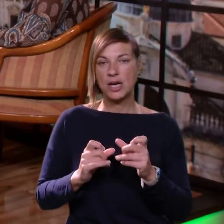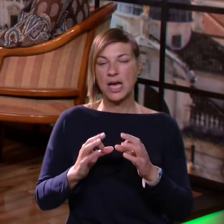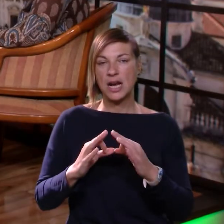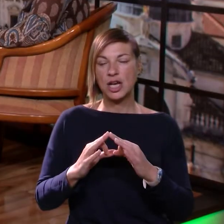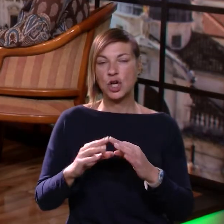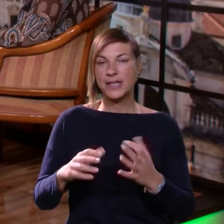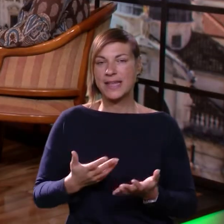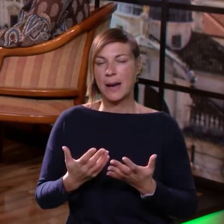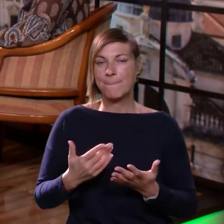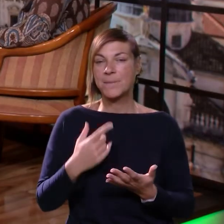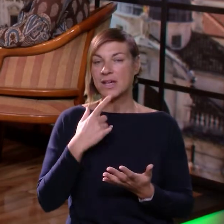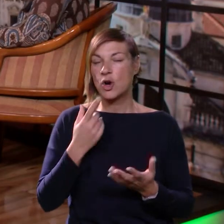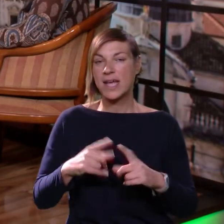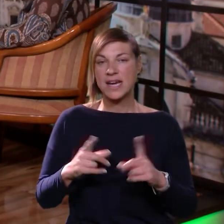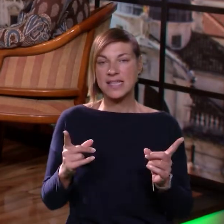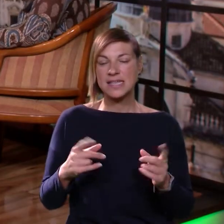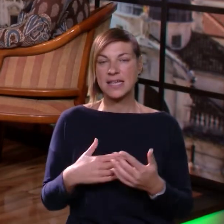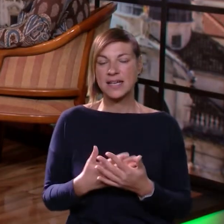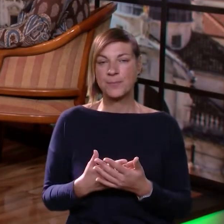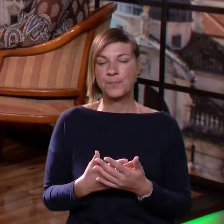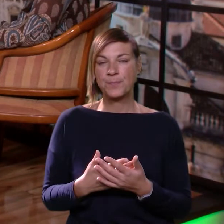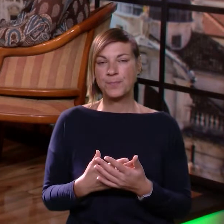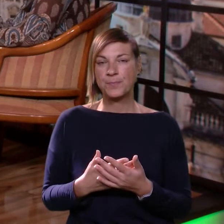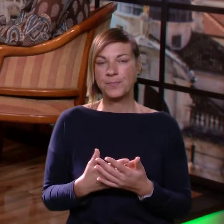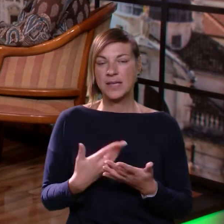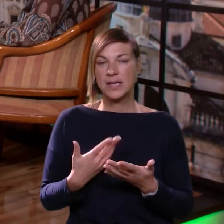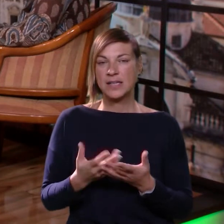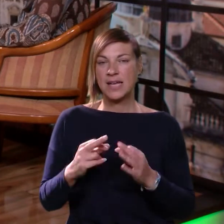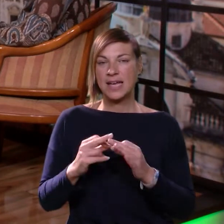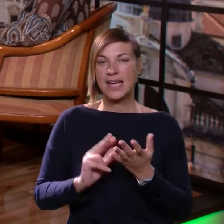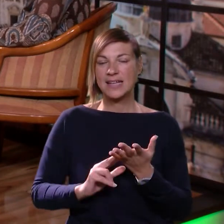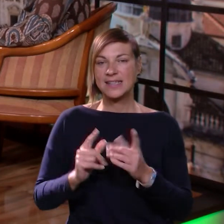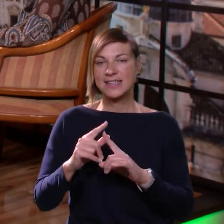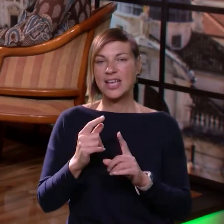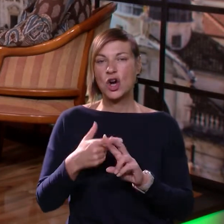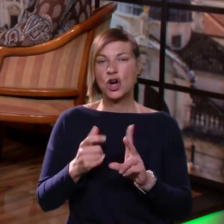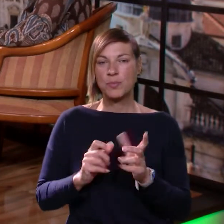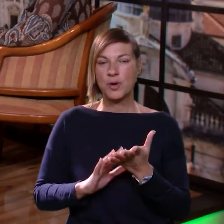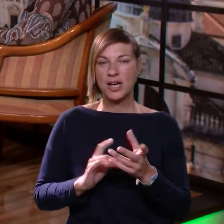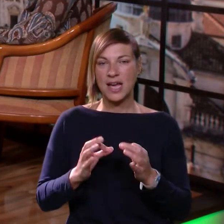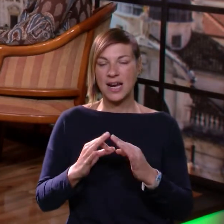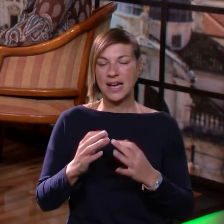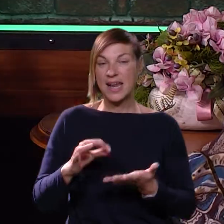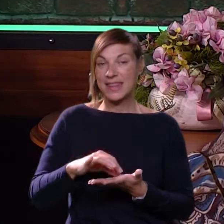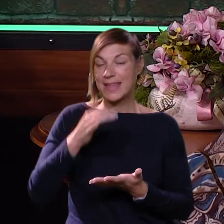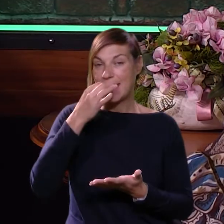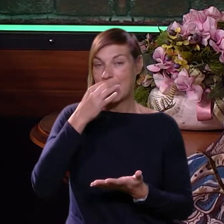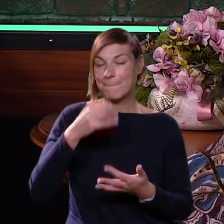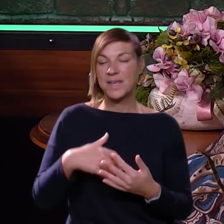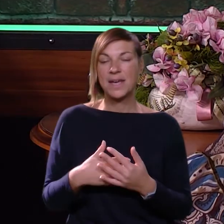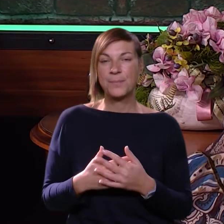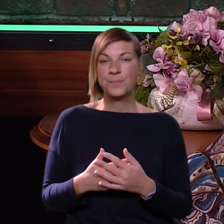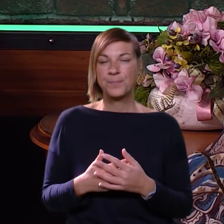hormonalnoj terapiji, koja je tu razlika i to u stvari je antihormonalna. To je u stvari antihormonalna